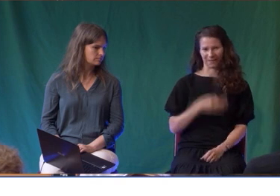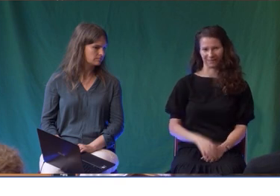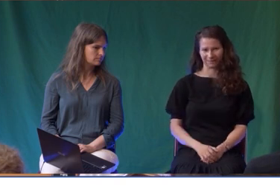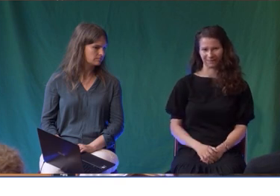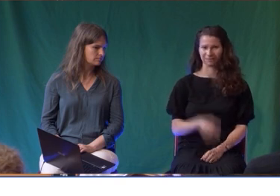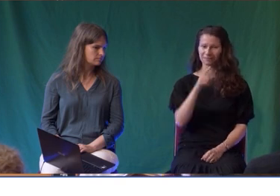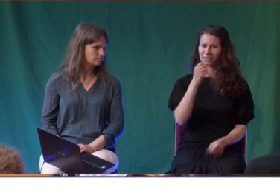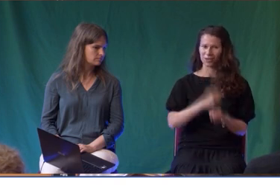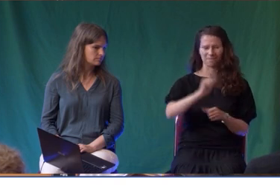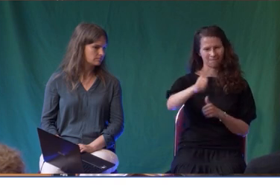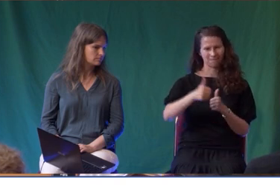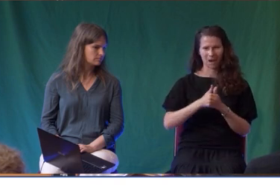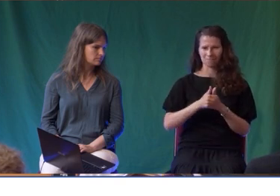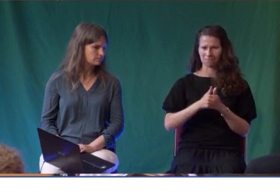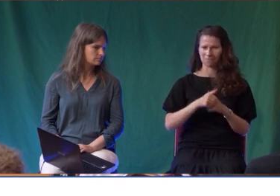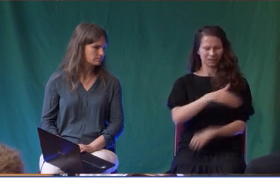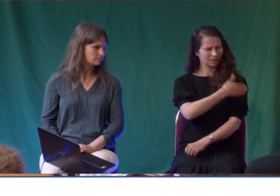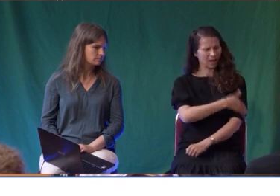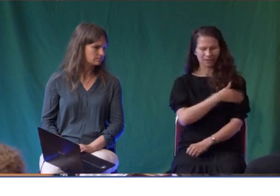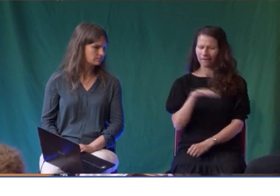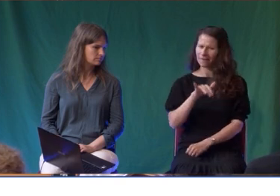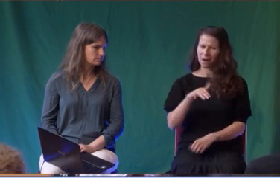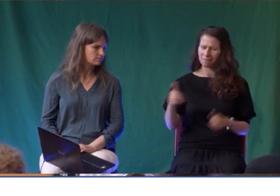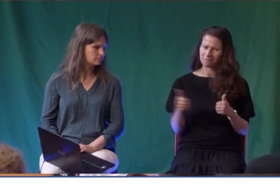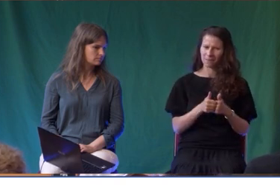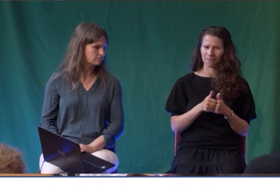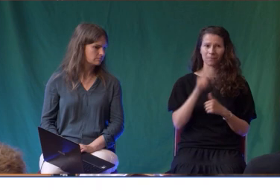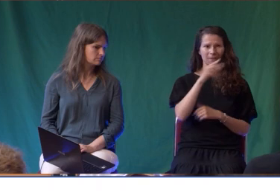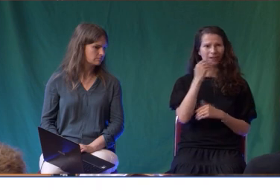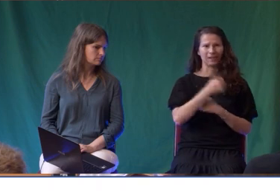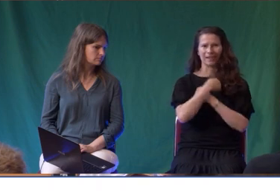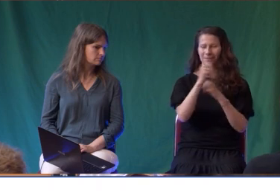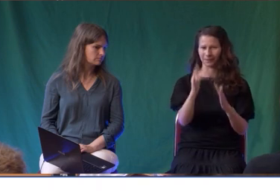immer zu mir gestanden und hat mir sehr viel Liebe mitgegeben